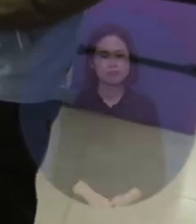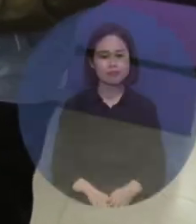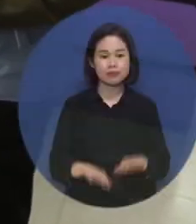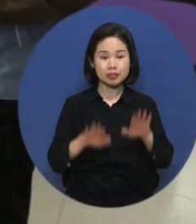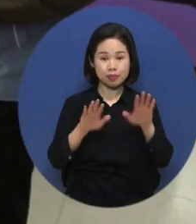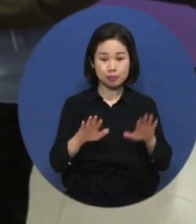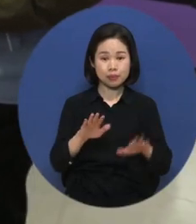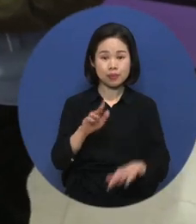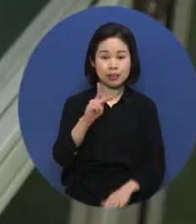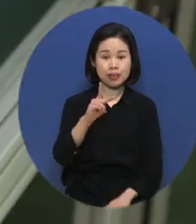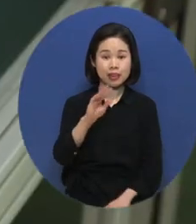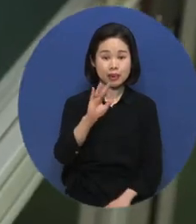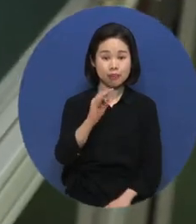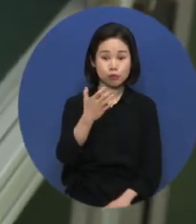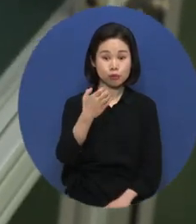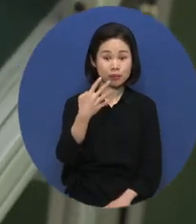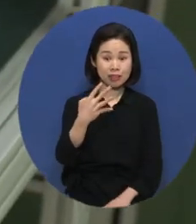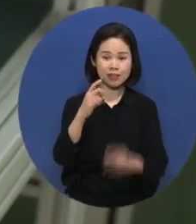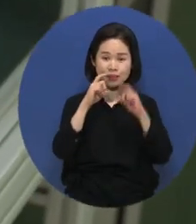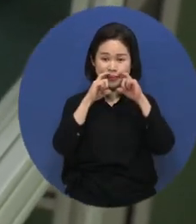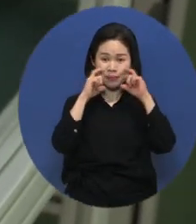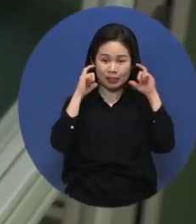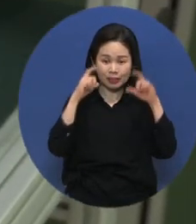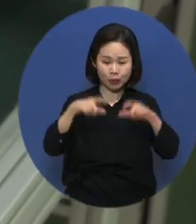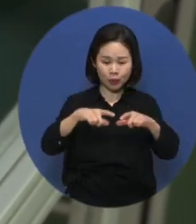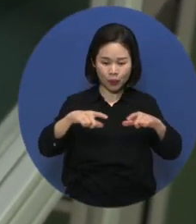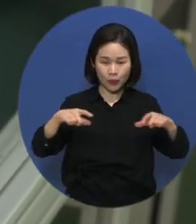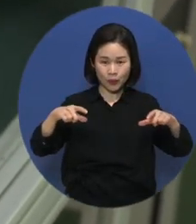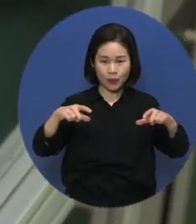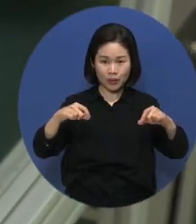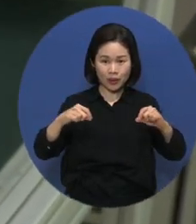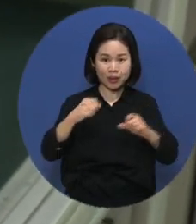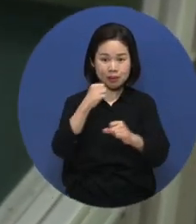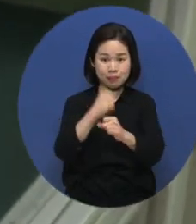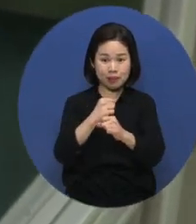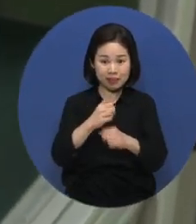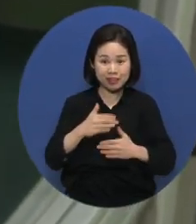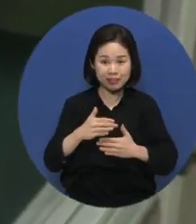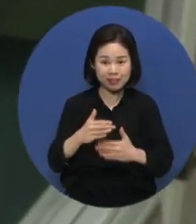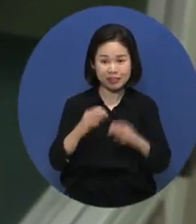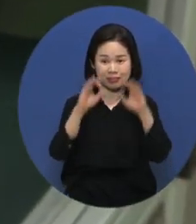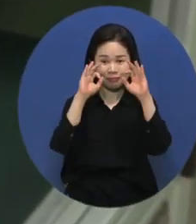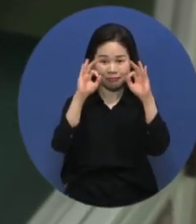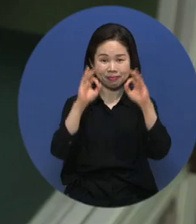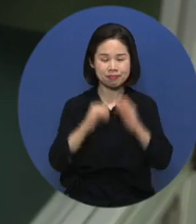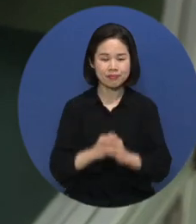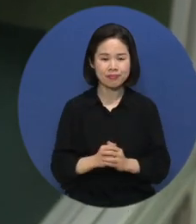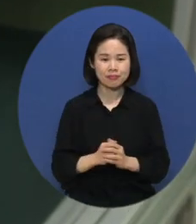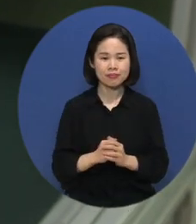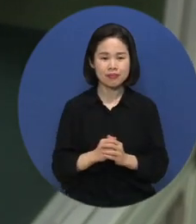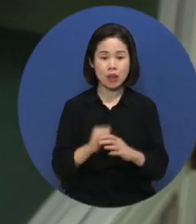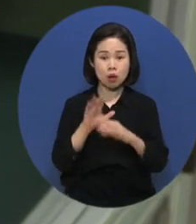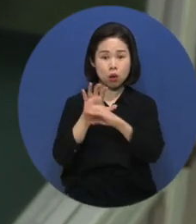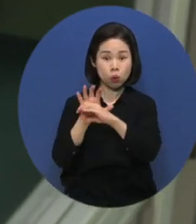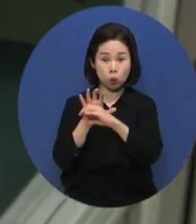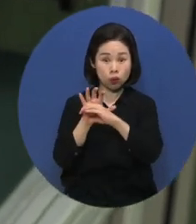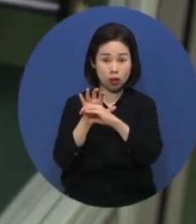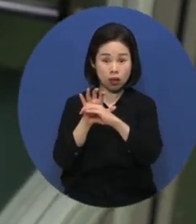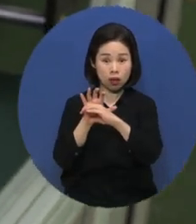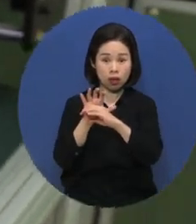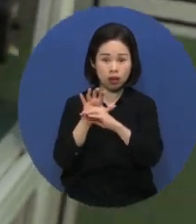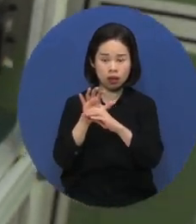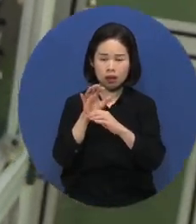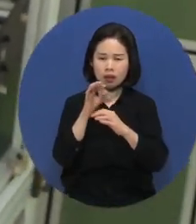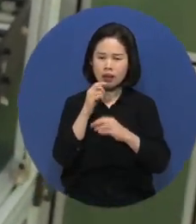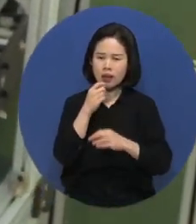이번엔 KF94 마스크의 본체를 만드는 작업을 살펴보실 텐데요. 비말로 전파되는 것으로 알려진